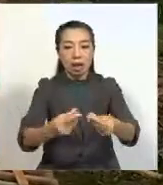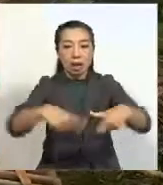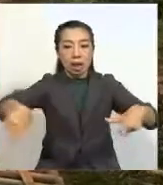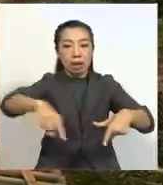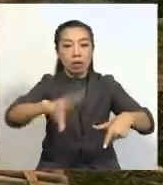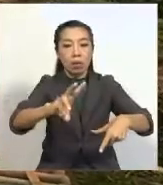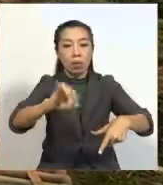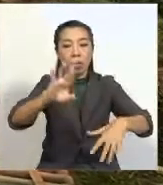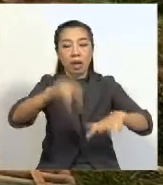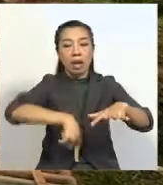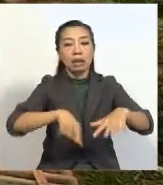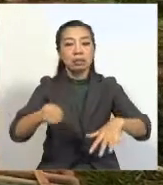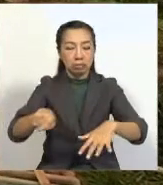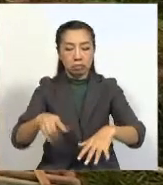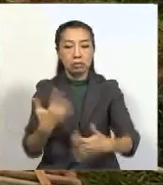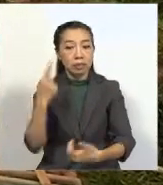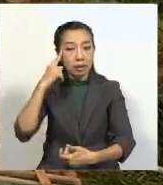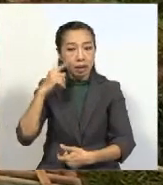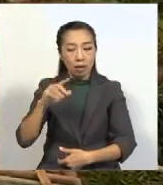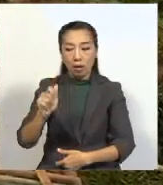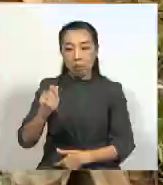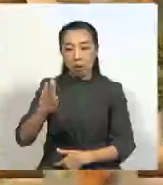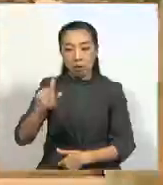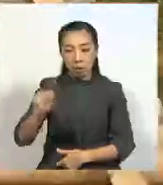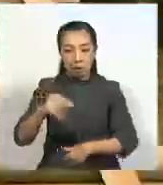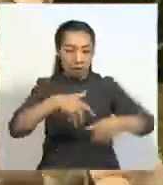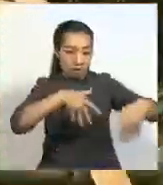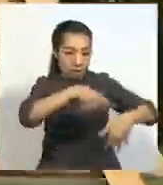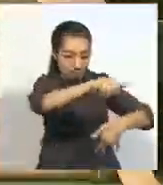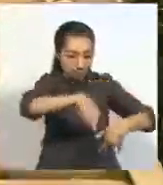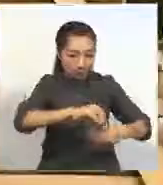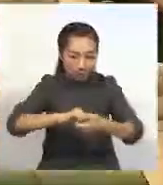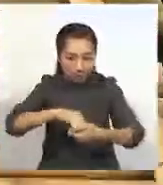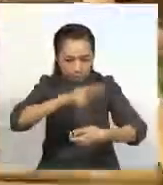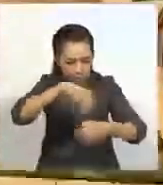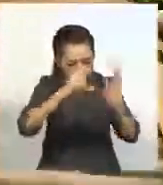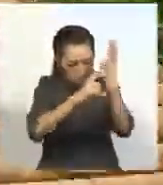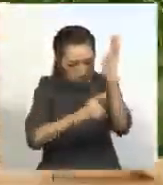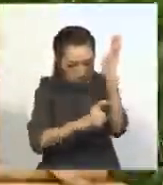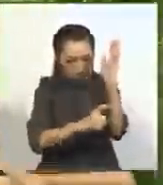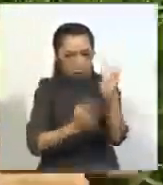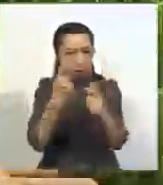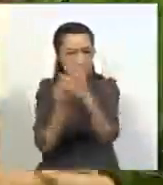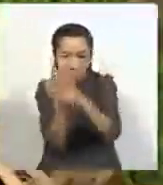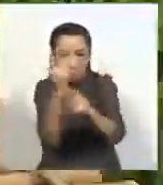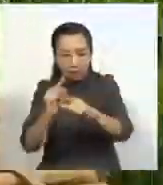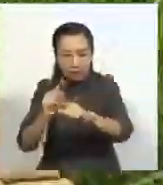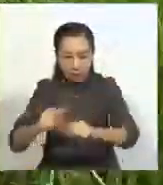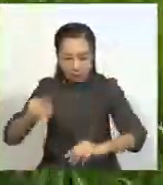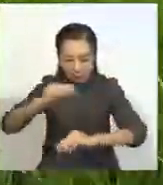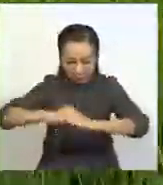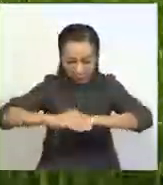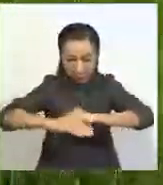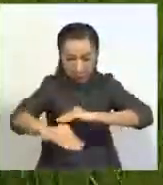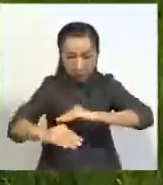ดยทางอบต.นครชุมเขาก็ร่วมกับชาวบ้านค่ะช่วยกันหาวัสดุไม้ไผ่แล้วก็ไม้ยูคาลิปตัสนำมาสร้